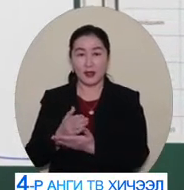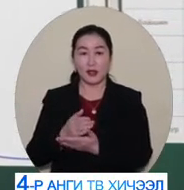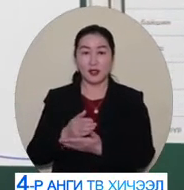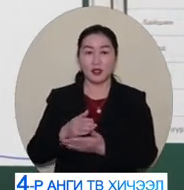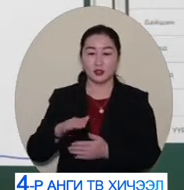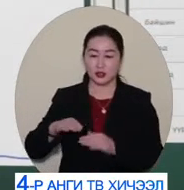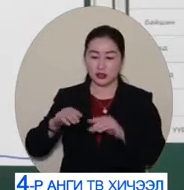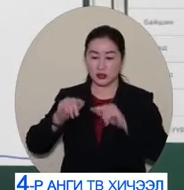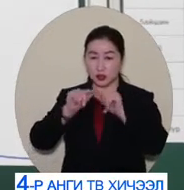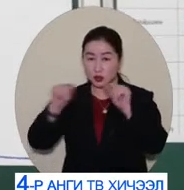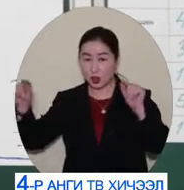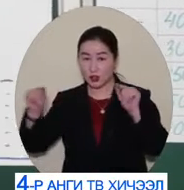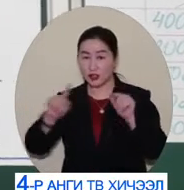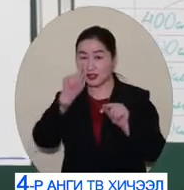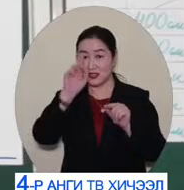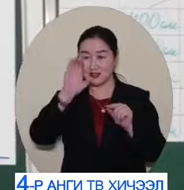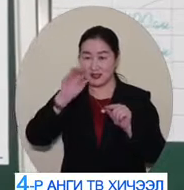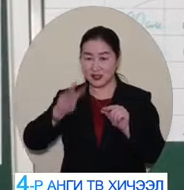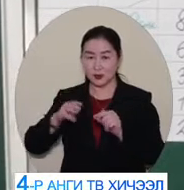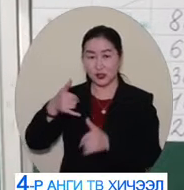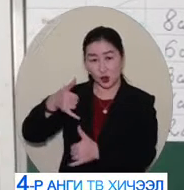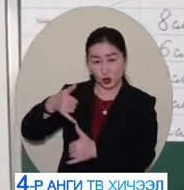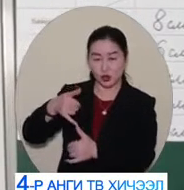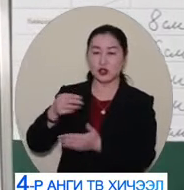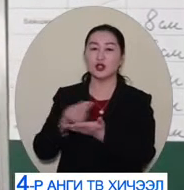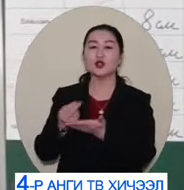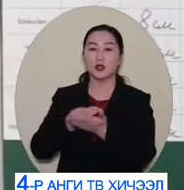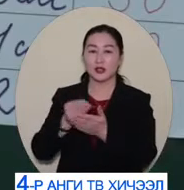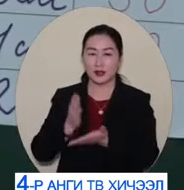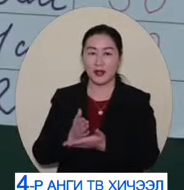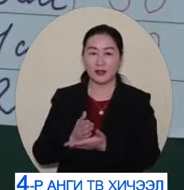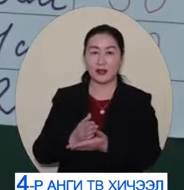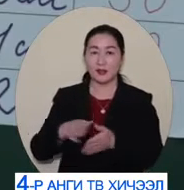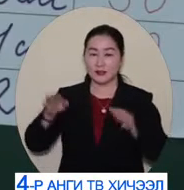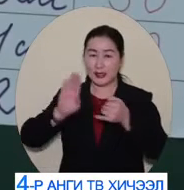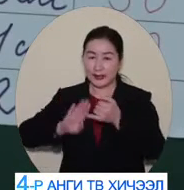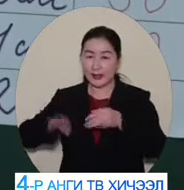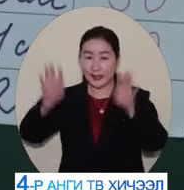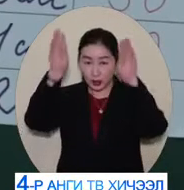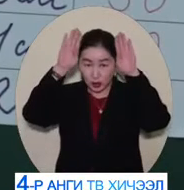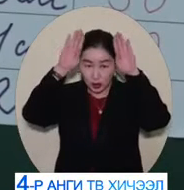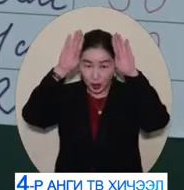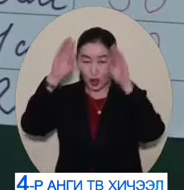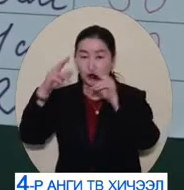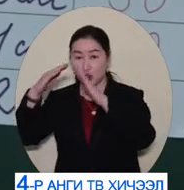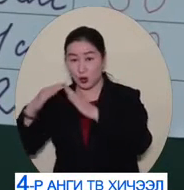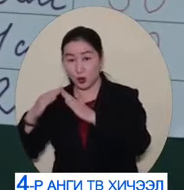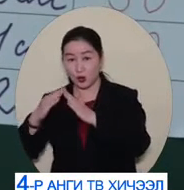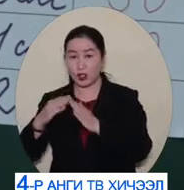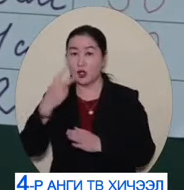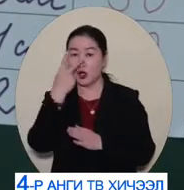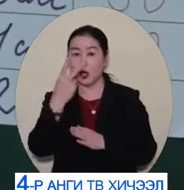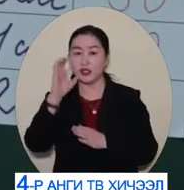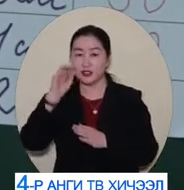ээ? Хүүгийн хажуу зурагдсан доороосоо 1 см өндөртэй зурагдах нь нохойны үр за энэ хавцаа байна уу